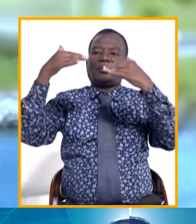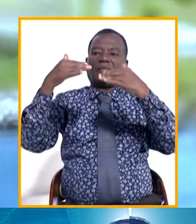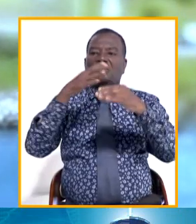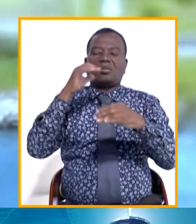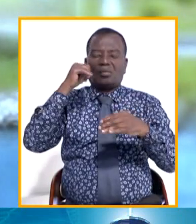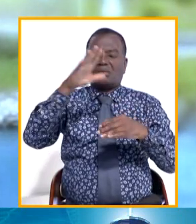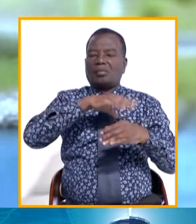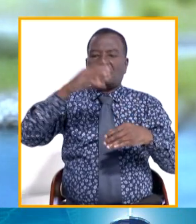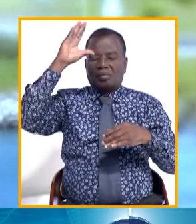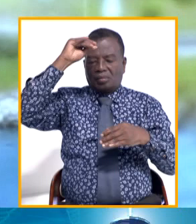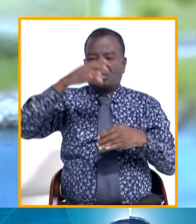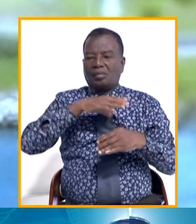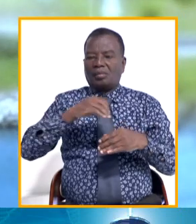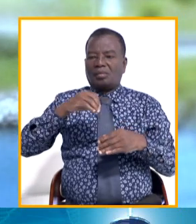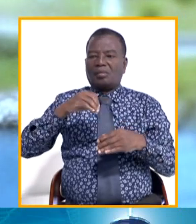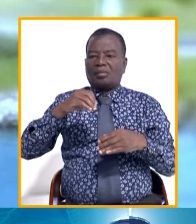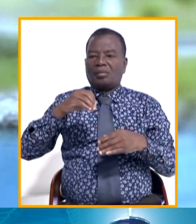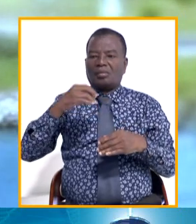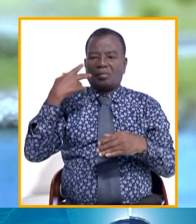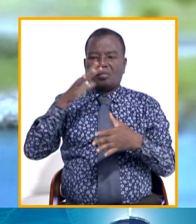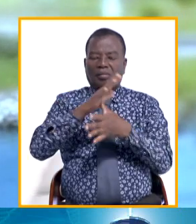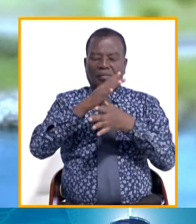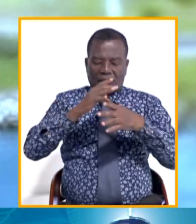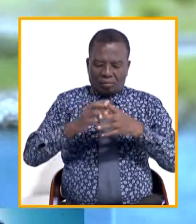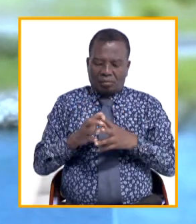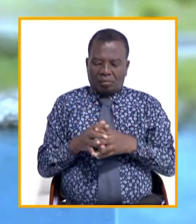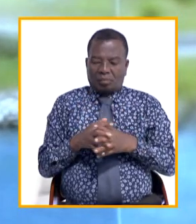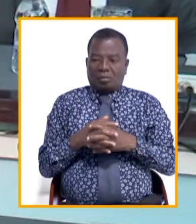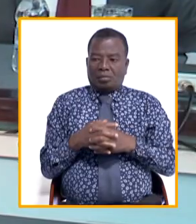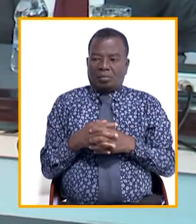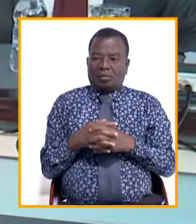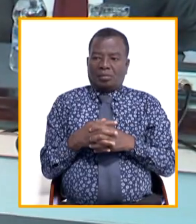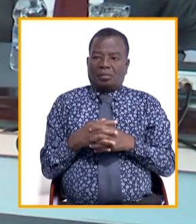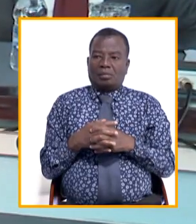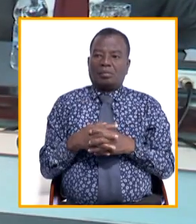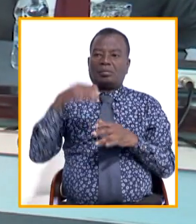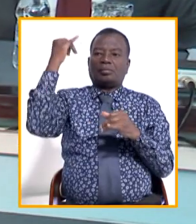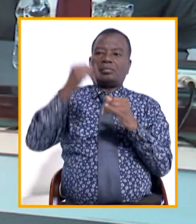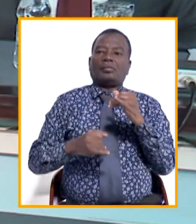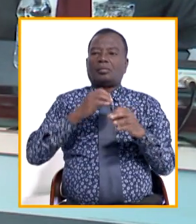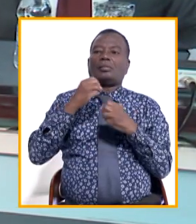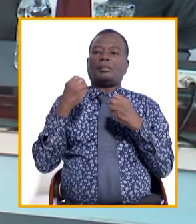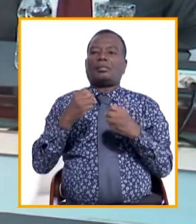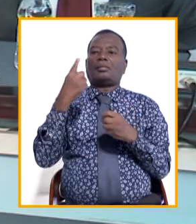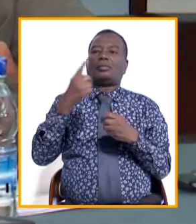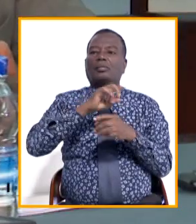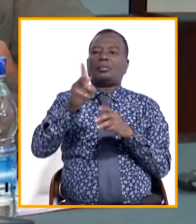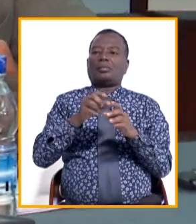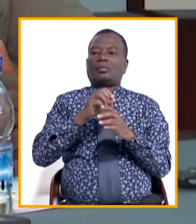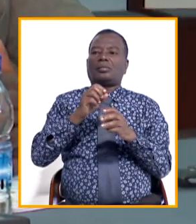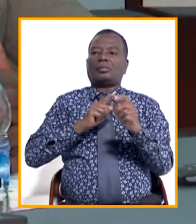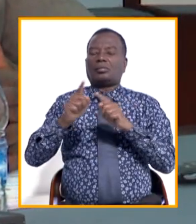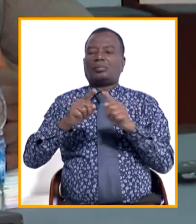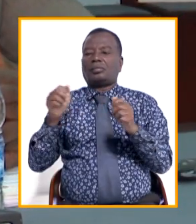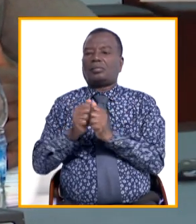hommes et femmes en milieu de travail. Le témoignage de Sephora Zeki. Au terme de plus d'une heure d'échange, avec